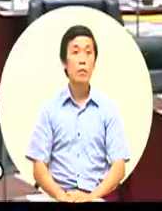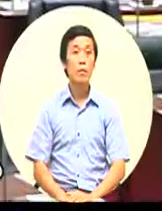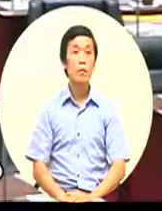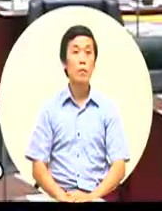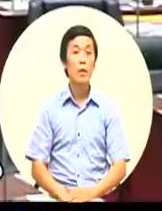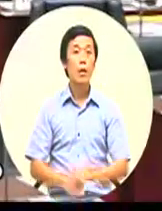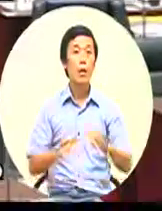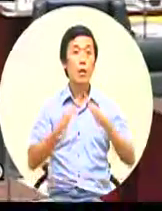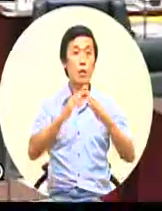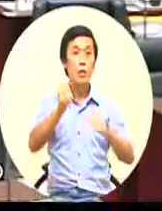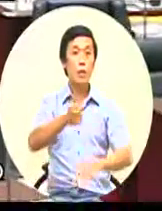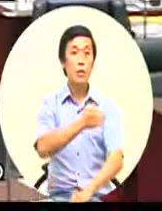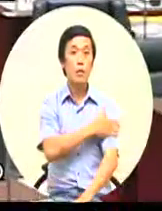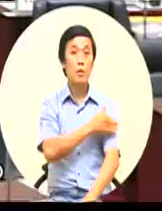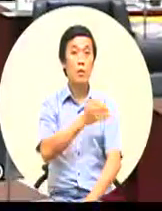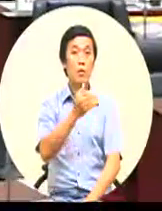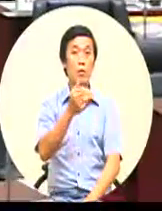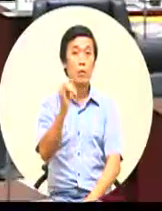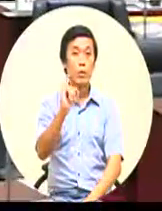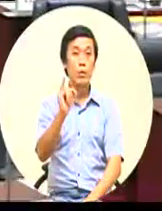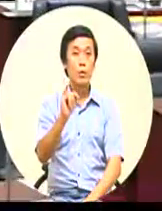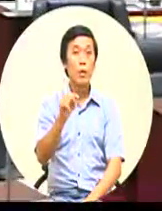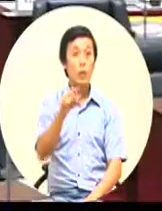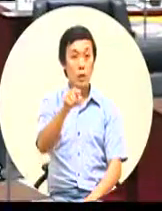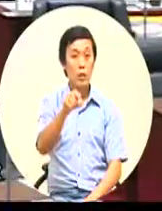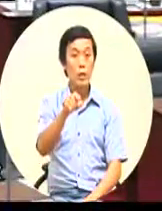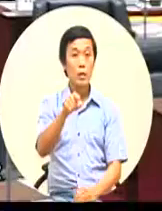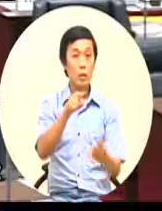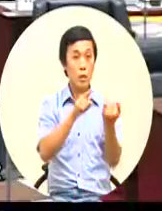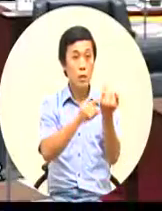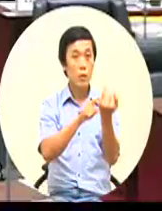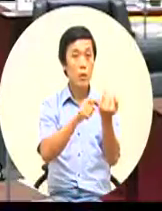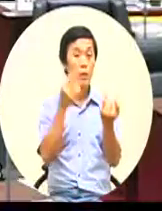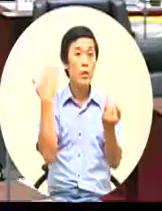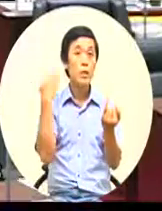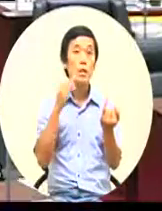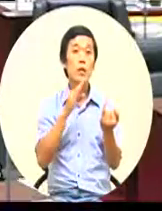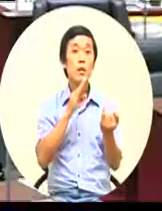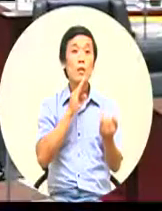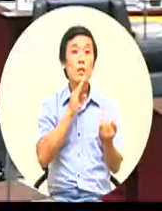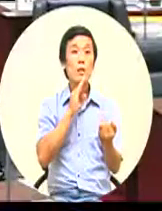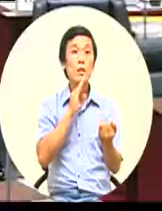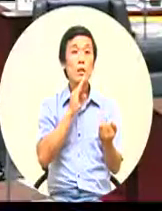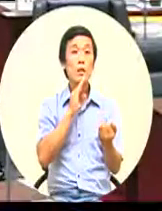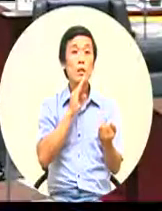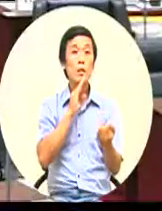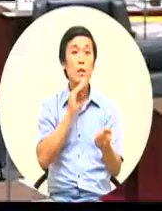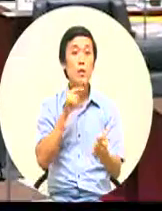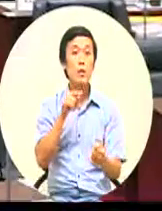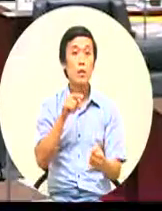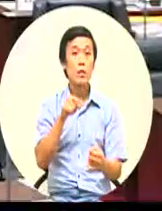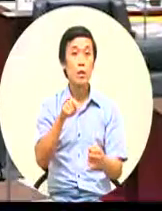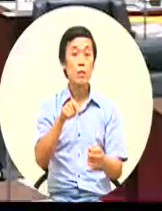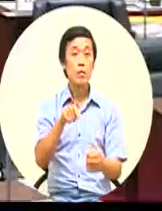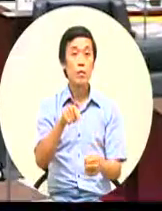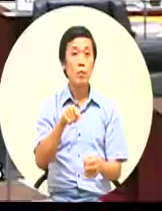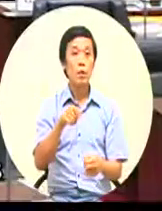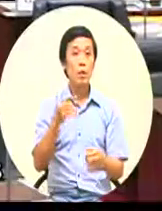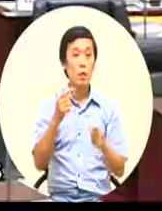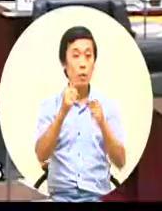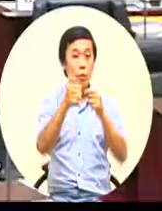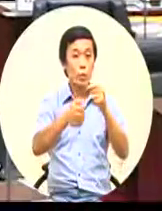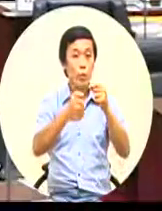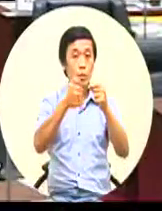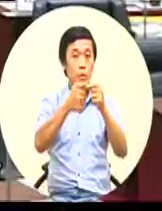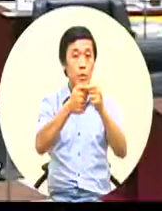陈局长，你曾经是咱台湾的人权的导师，在